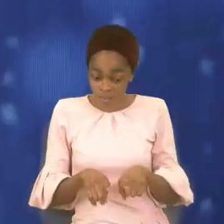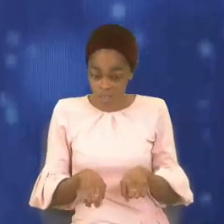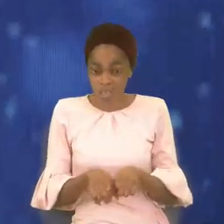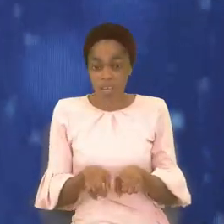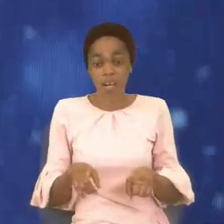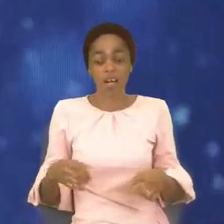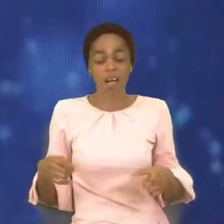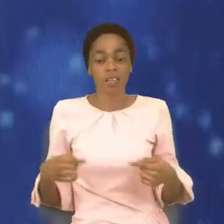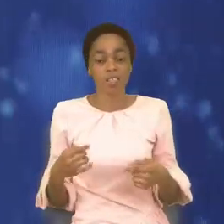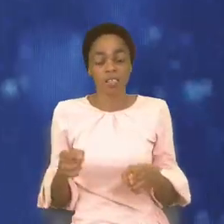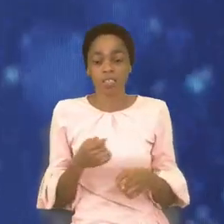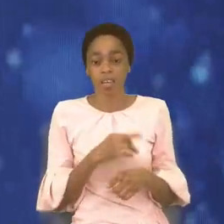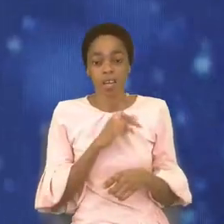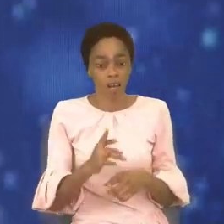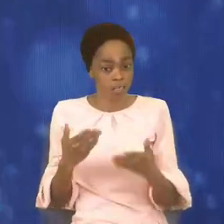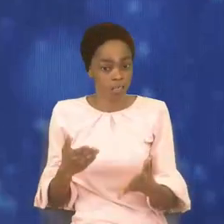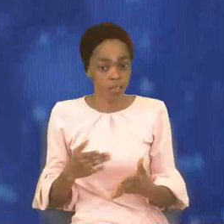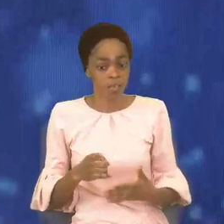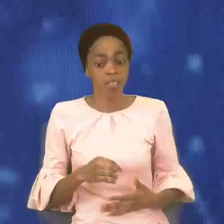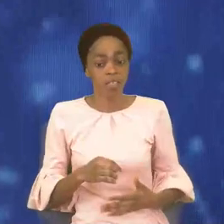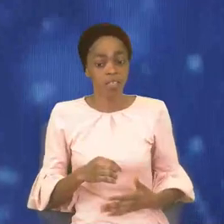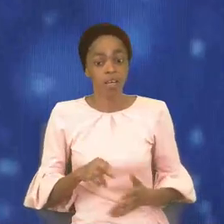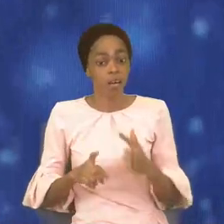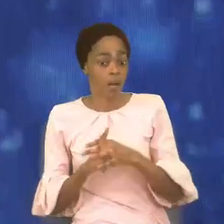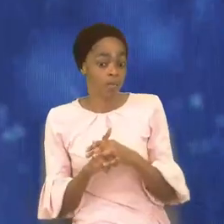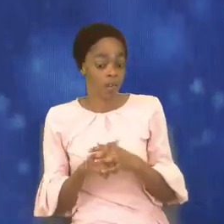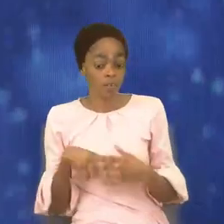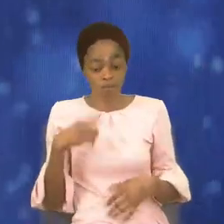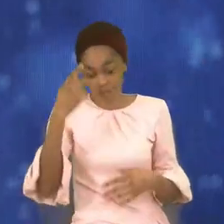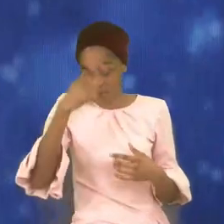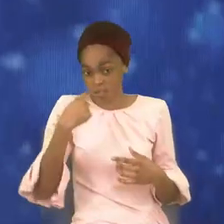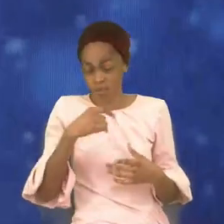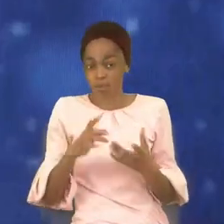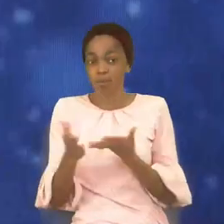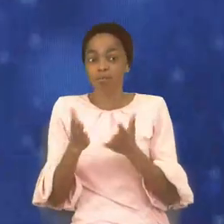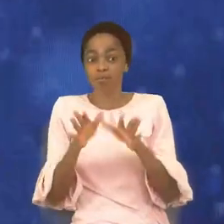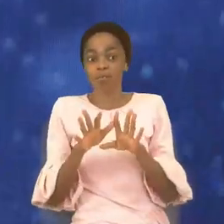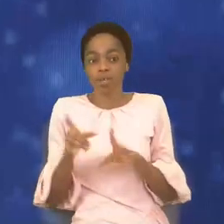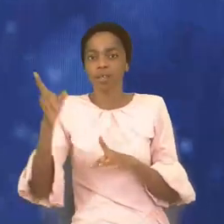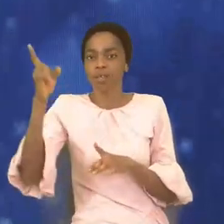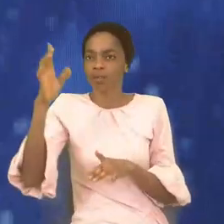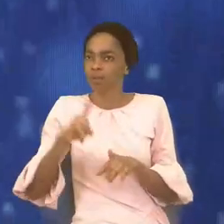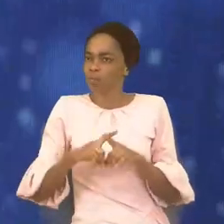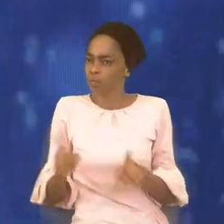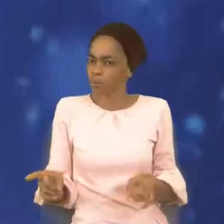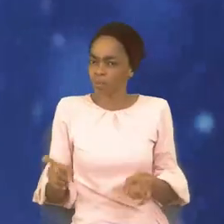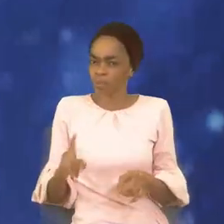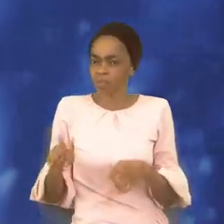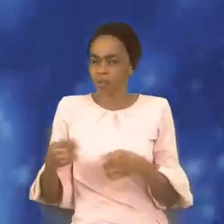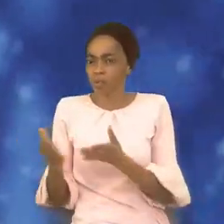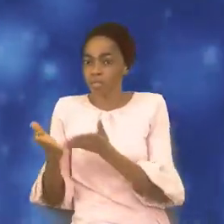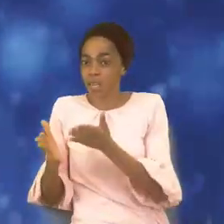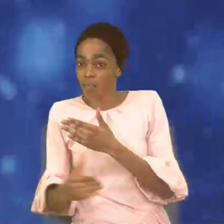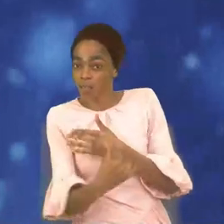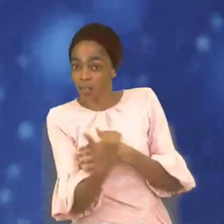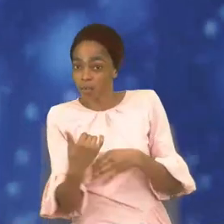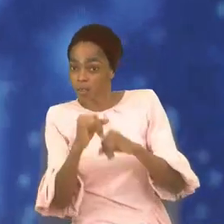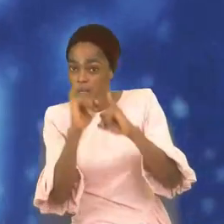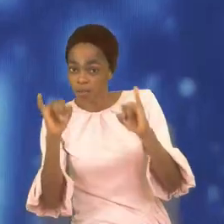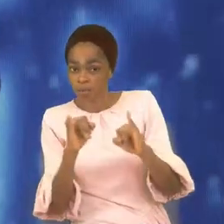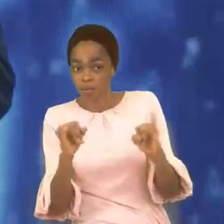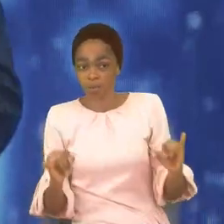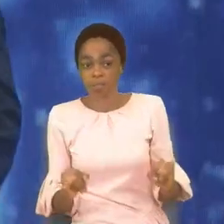là, ils semblent craindre Dieu, mais ils servent leur Dieu selon